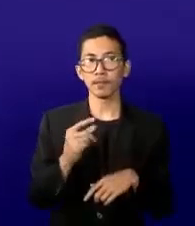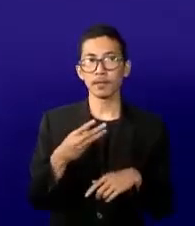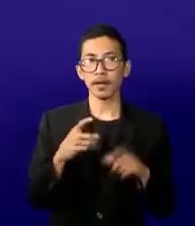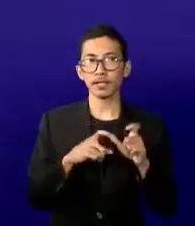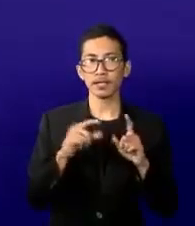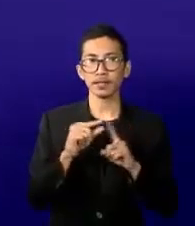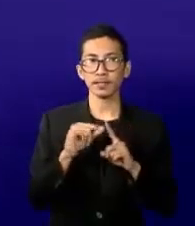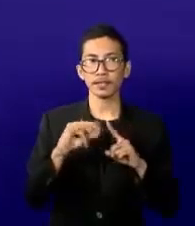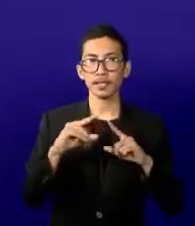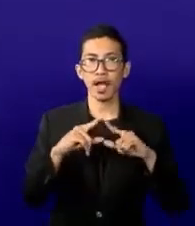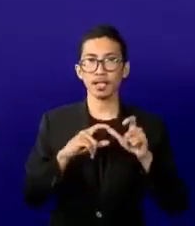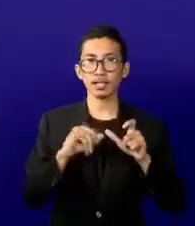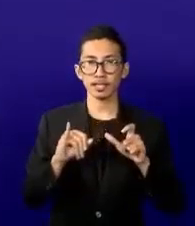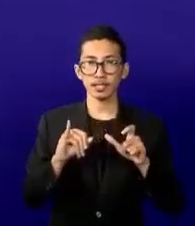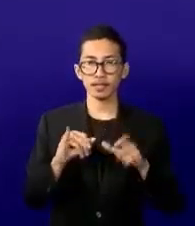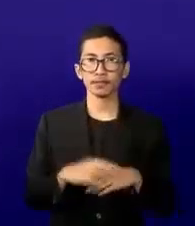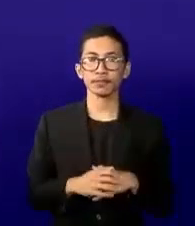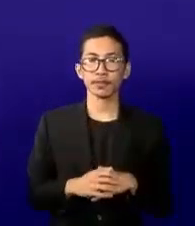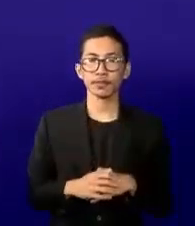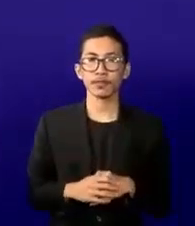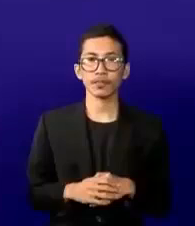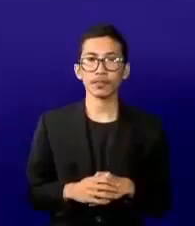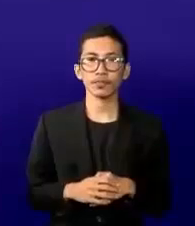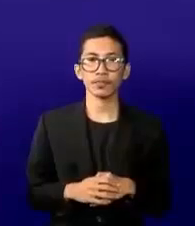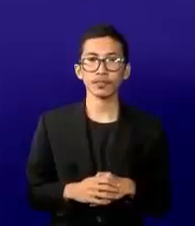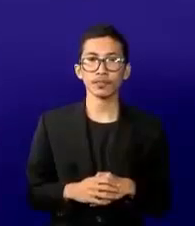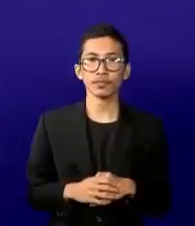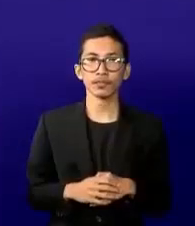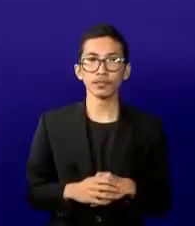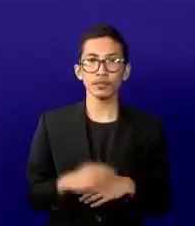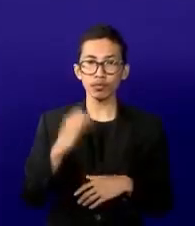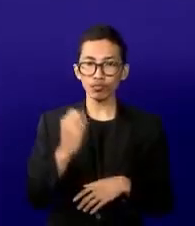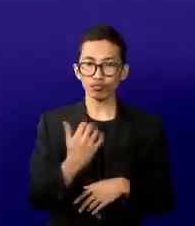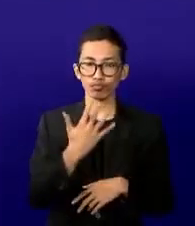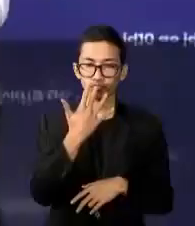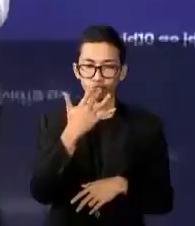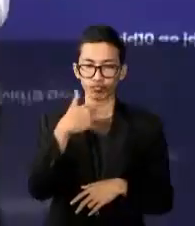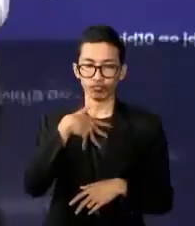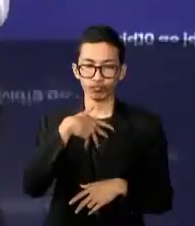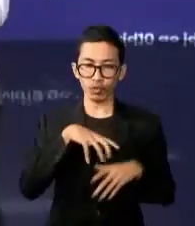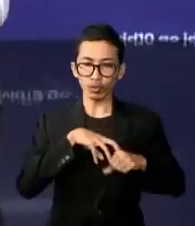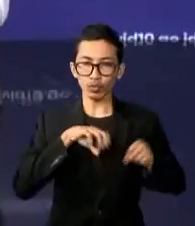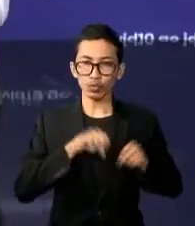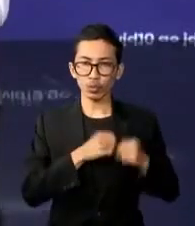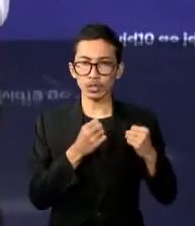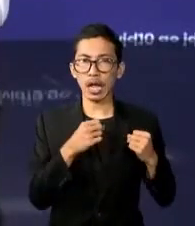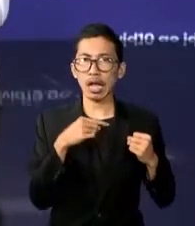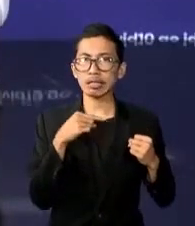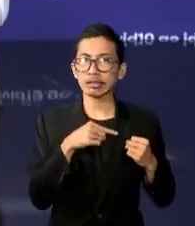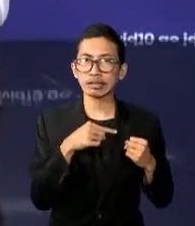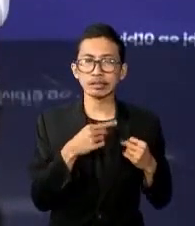oksigen masuk ke dalam pembuluh darah itu ada di alveoli paru nah kalau itu terjadi kerusakan karena proses tadi infeksi dan